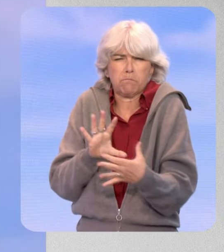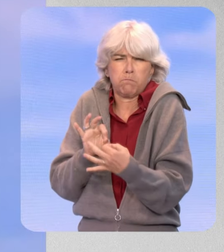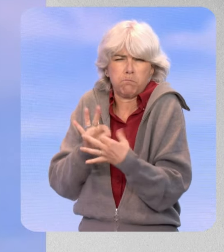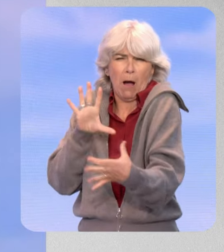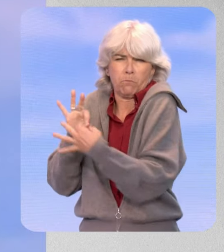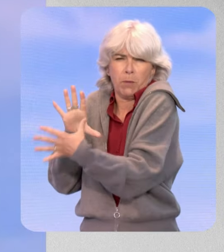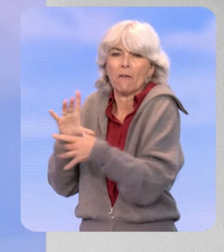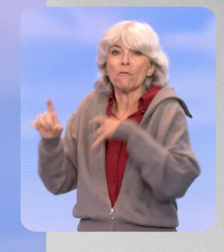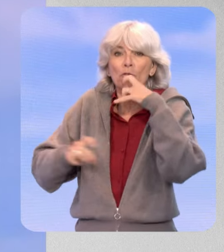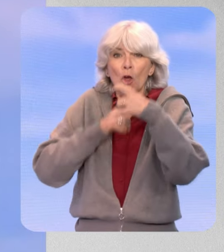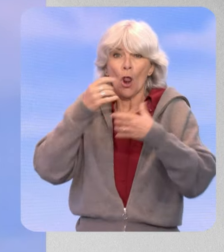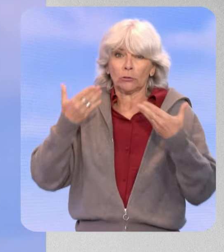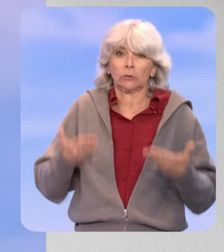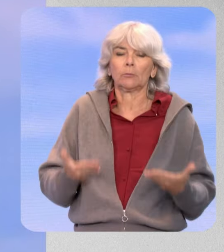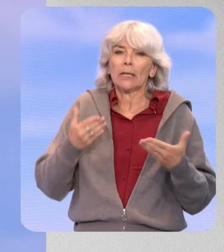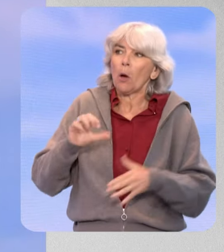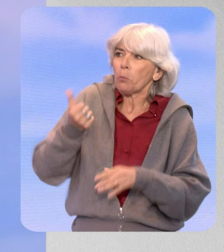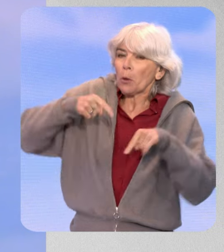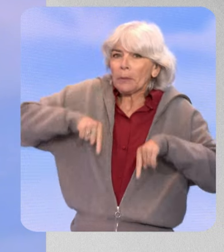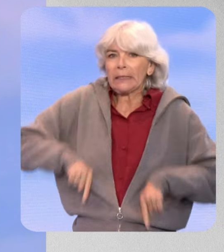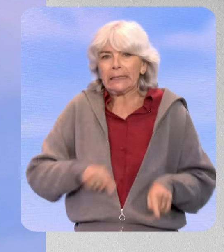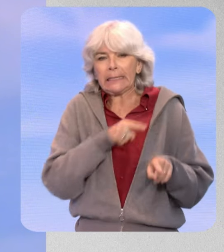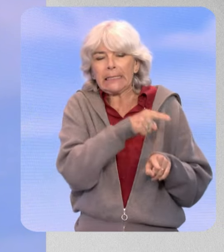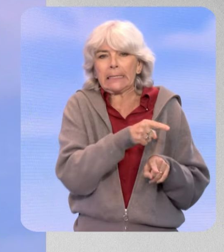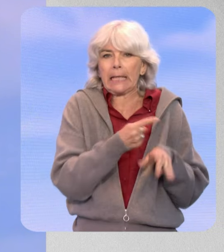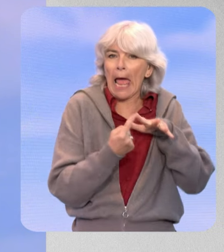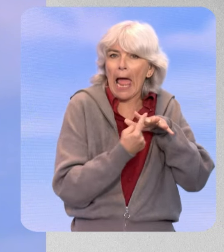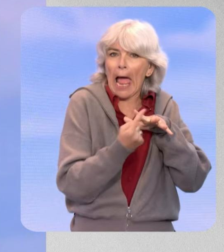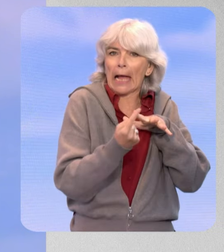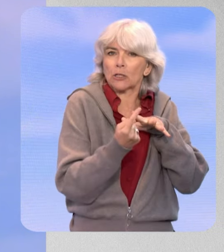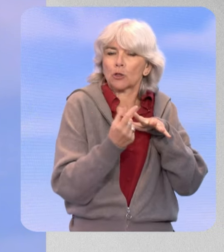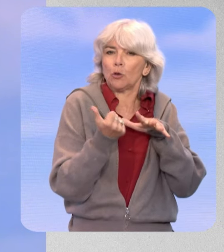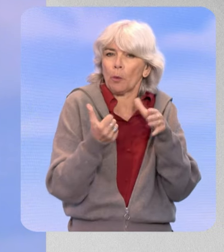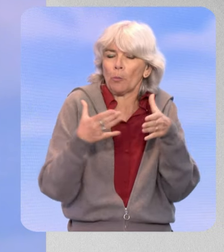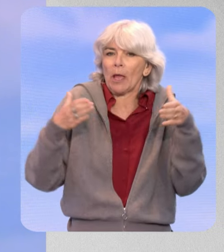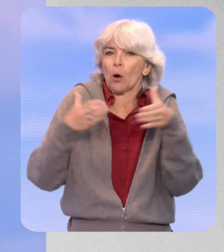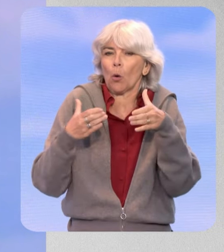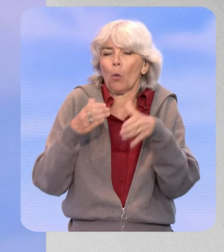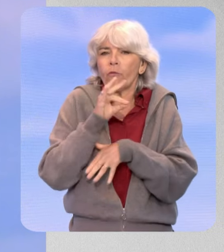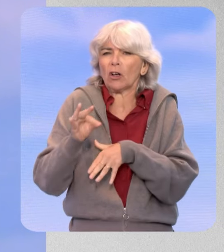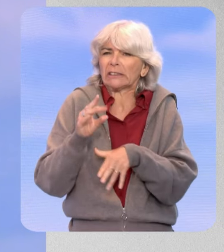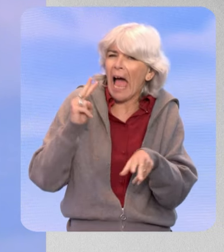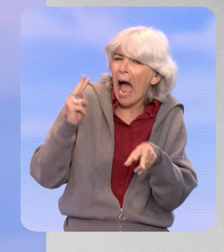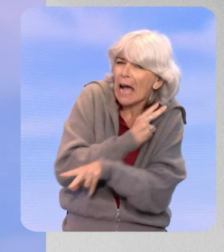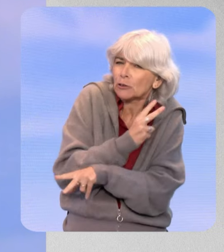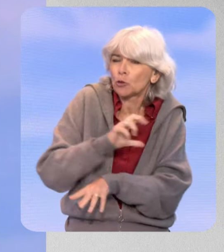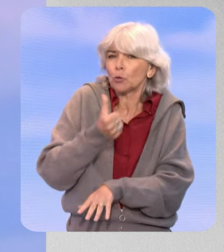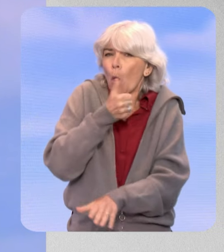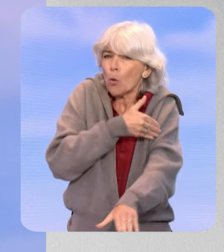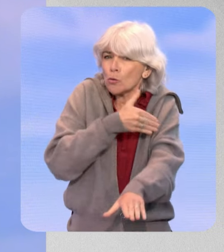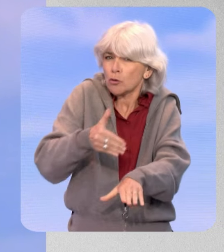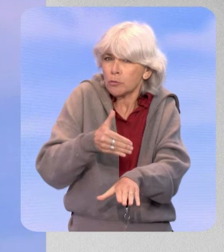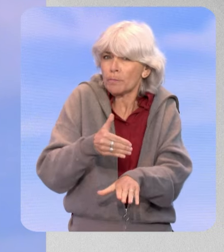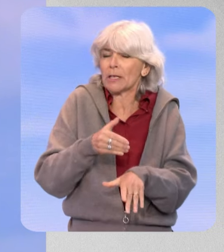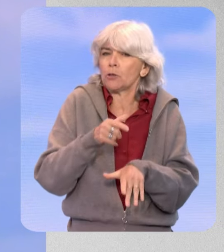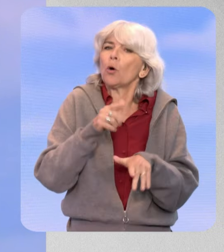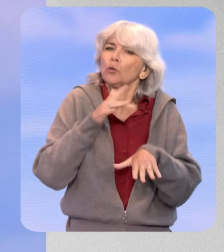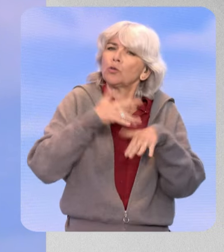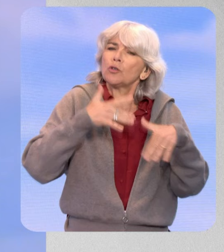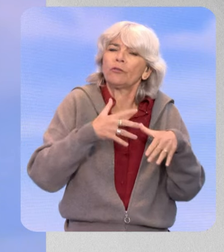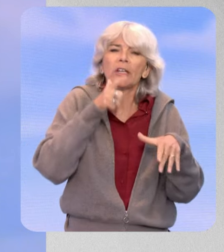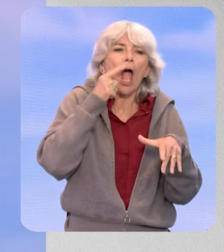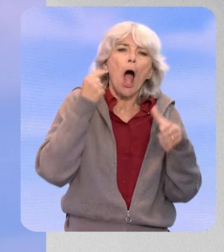de violence dans notre société. Et d'avoir un Premier ministre qui exclut le premier parti de France, qui insulte 11 millions d'électeurs, comme peut l'avoir fait Xavier